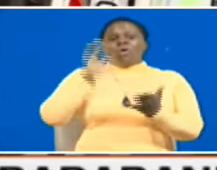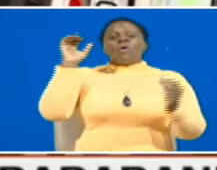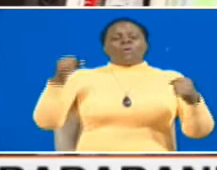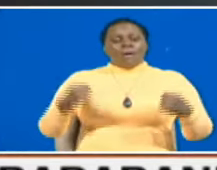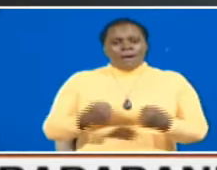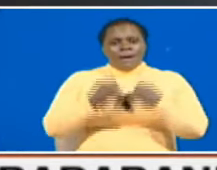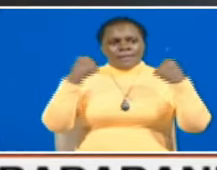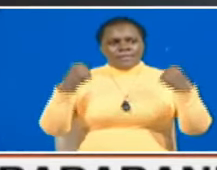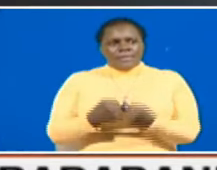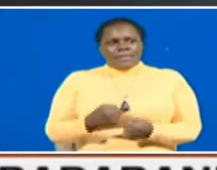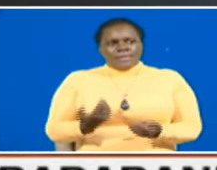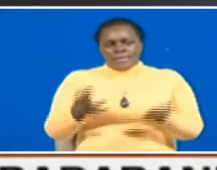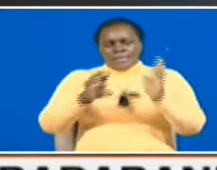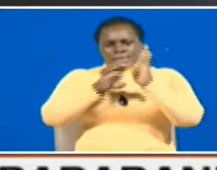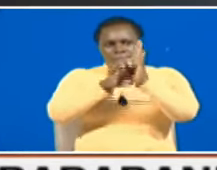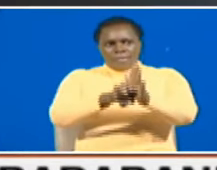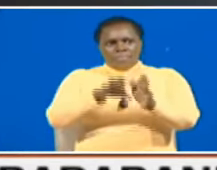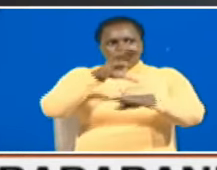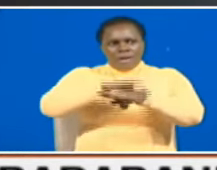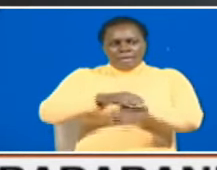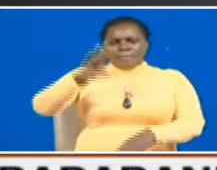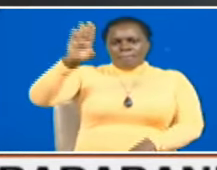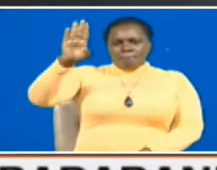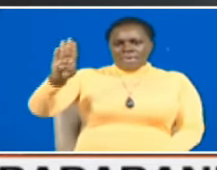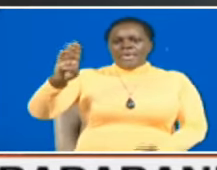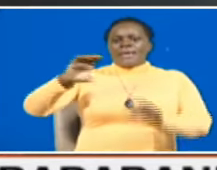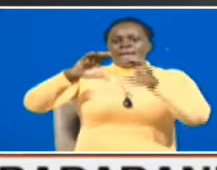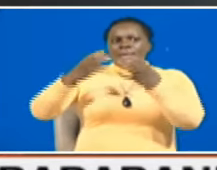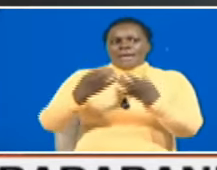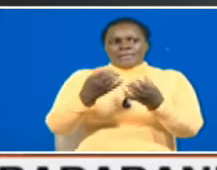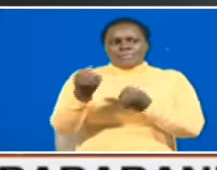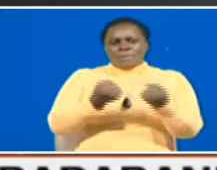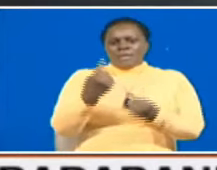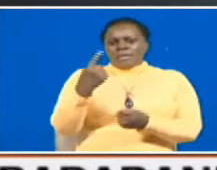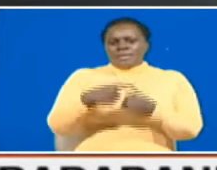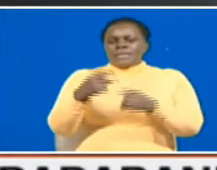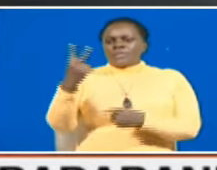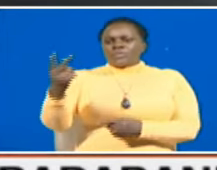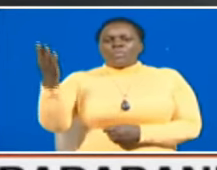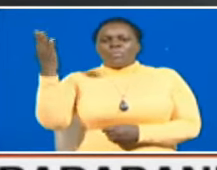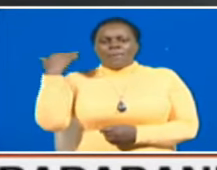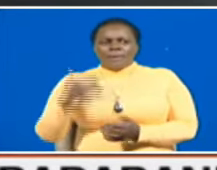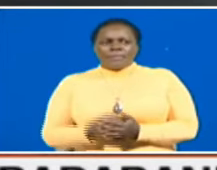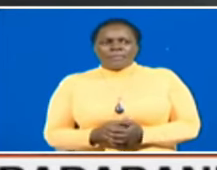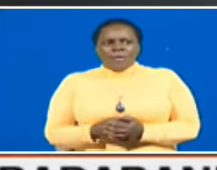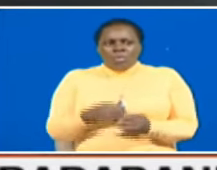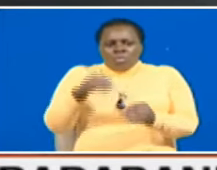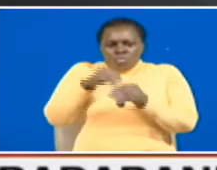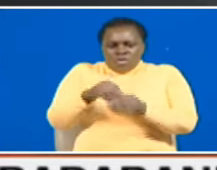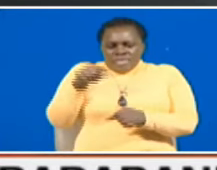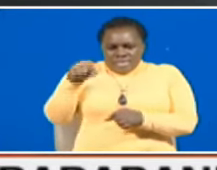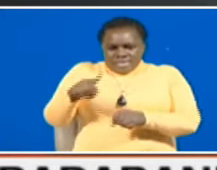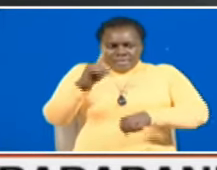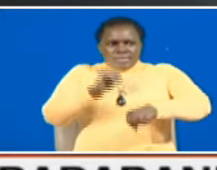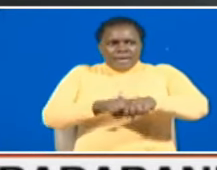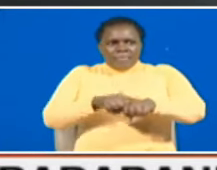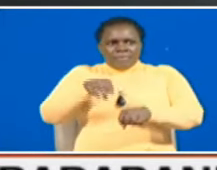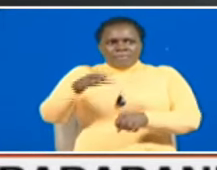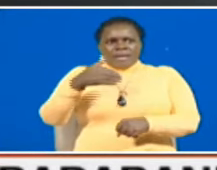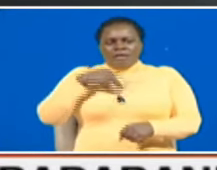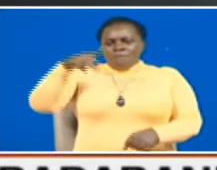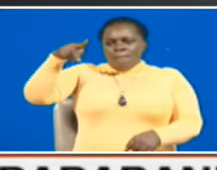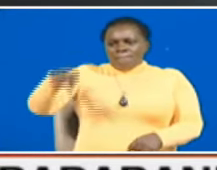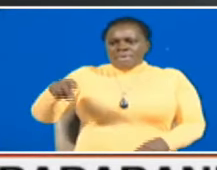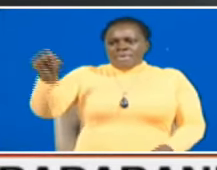ajali. Somebody got a class B license less than 2 years ago, and within this period he has a